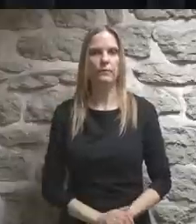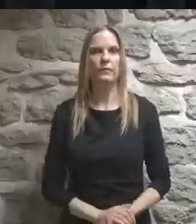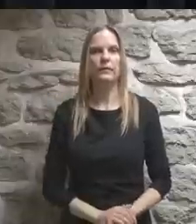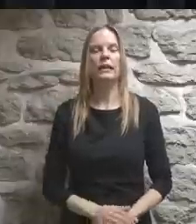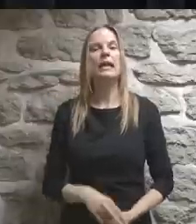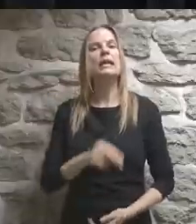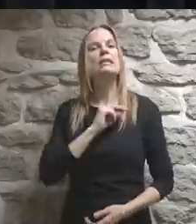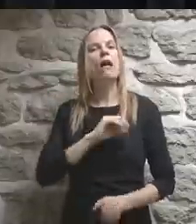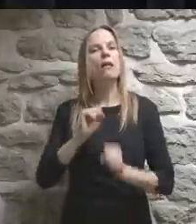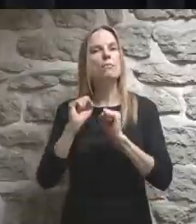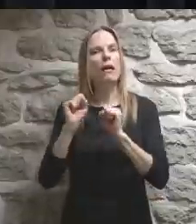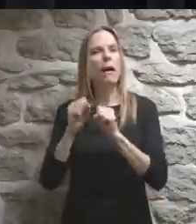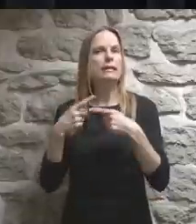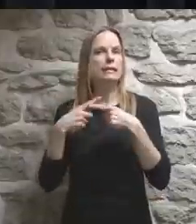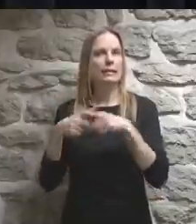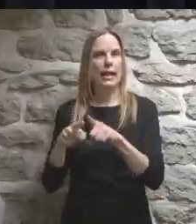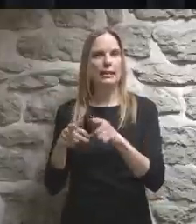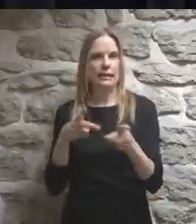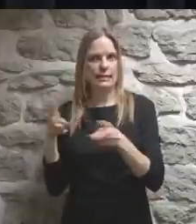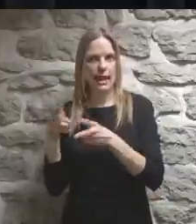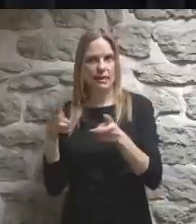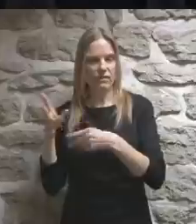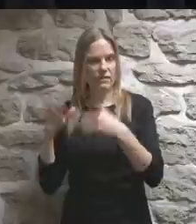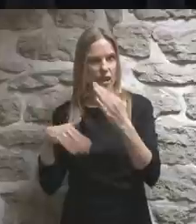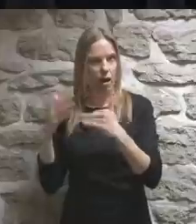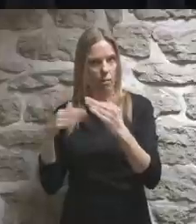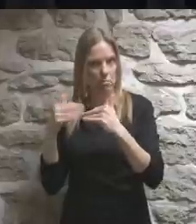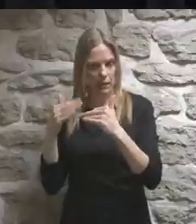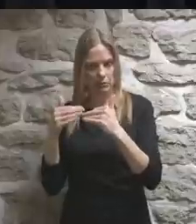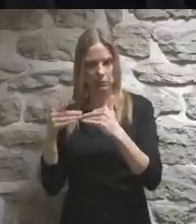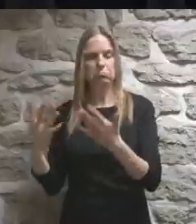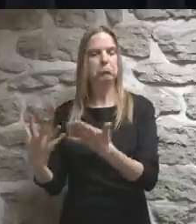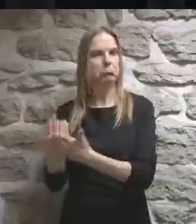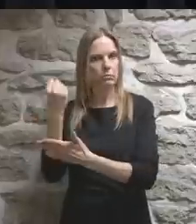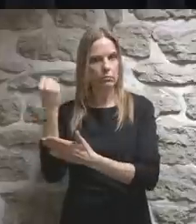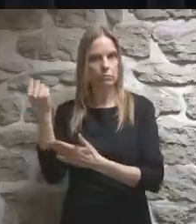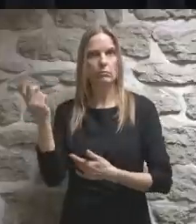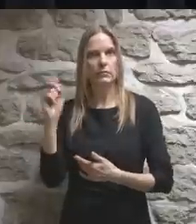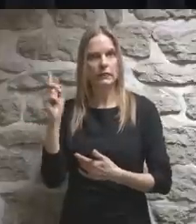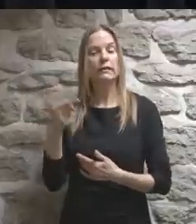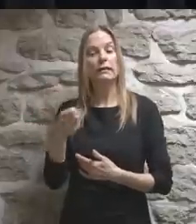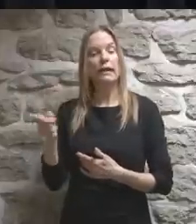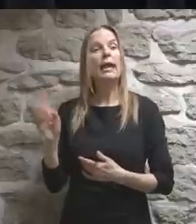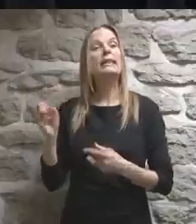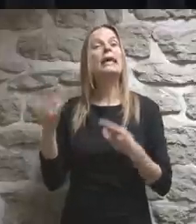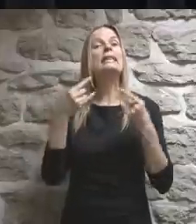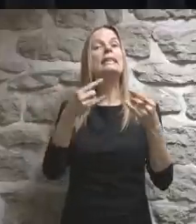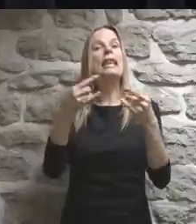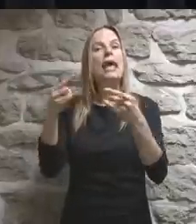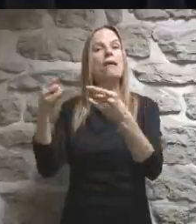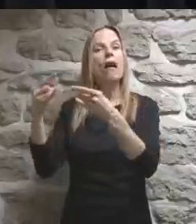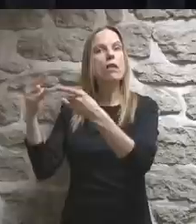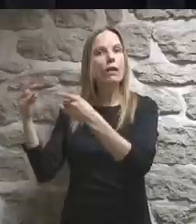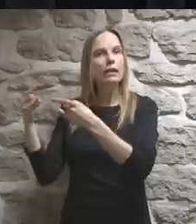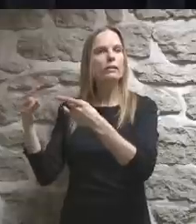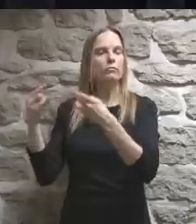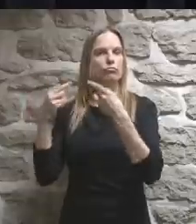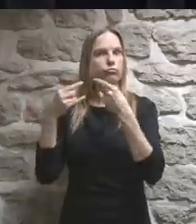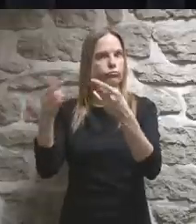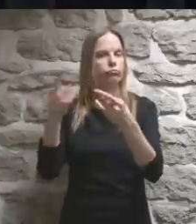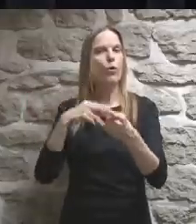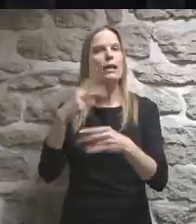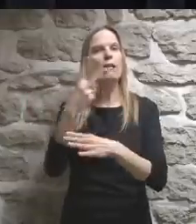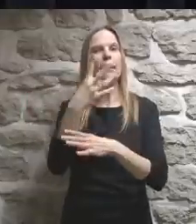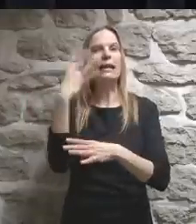Tarbekaitse ja tehnilise järelevalve amet tuvastas, et nende telekanalite eetris oli siis